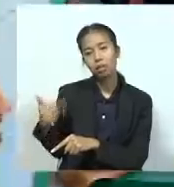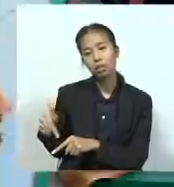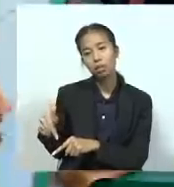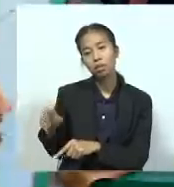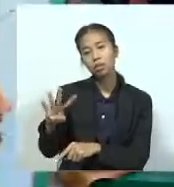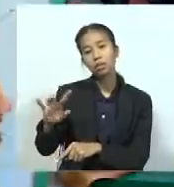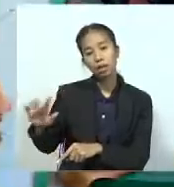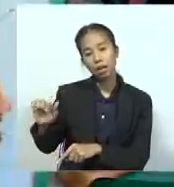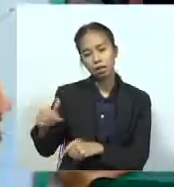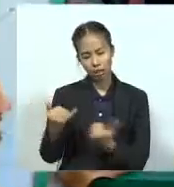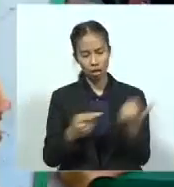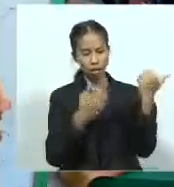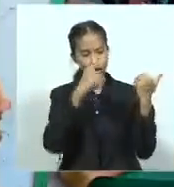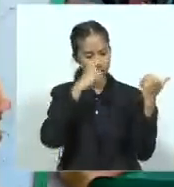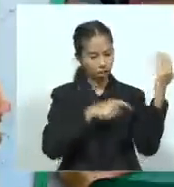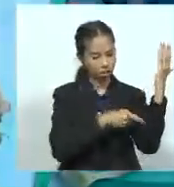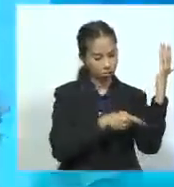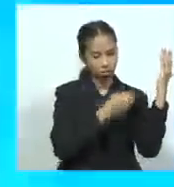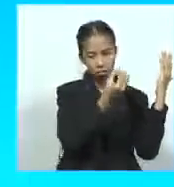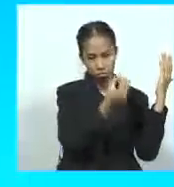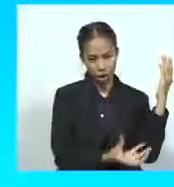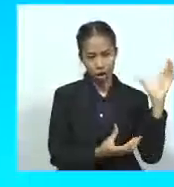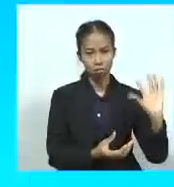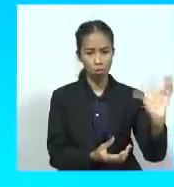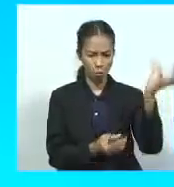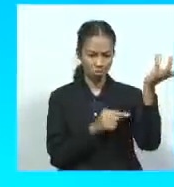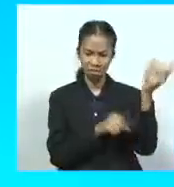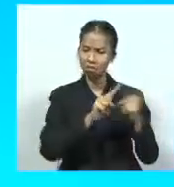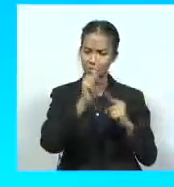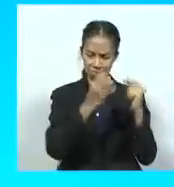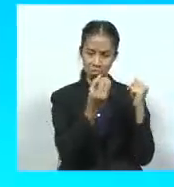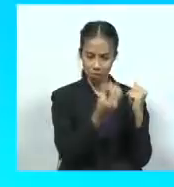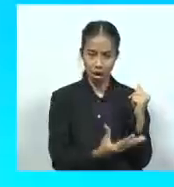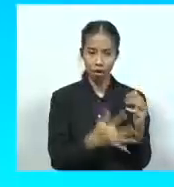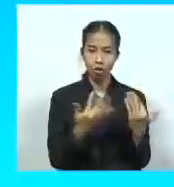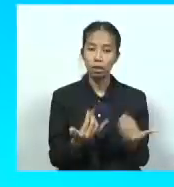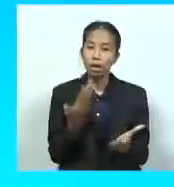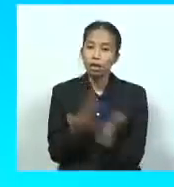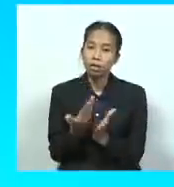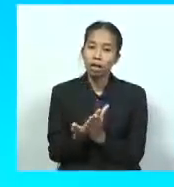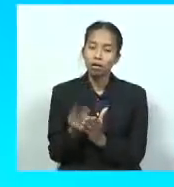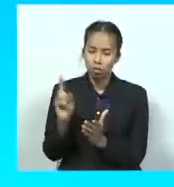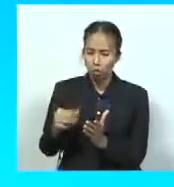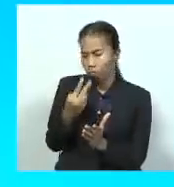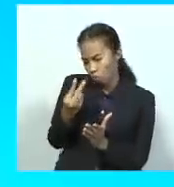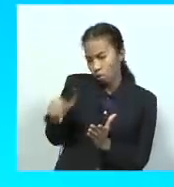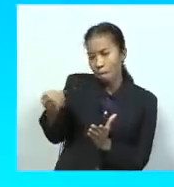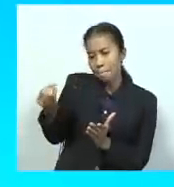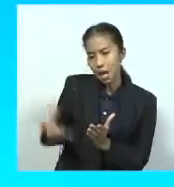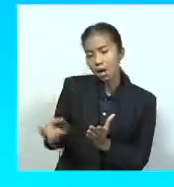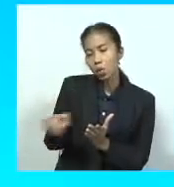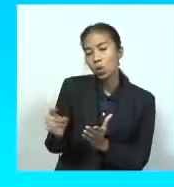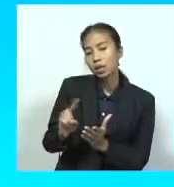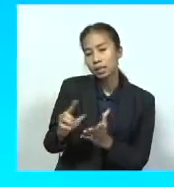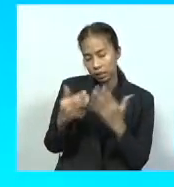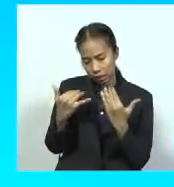ไทยมีผลผลิตปริมาณยางที่มากที่สุดในโลกดังนั้นเรื่องของราคาก็ขึ้นอยู่กับปริมาณด้วยนะคะรัฐบาล